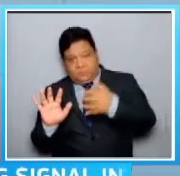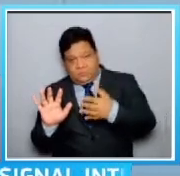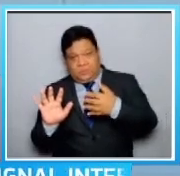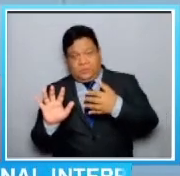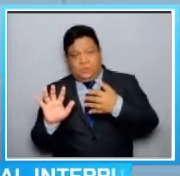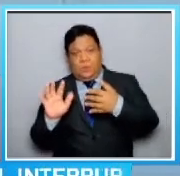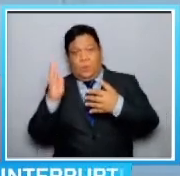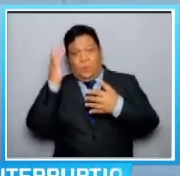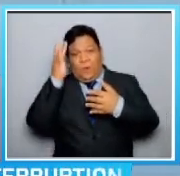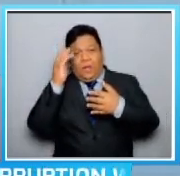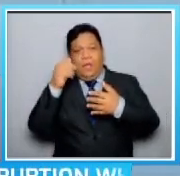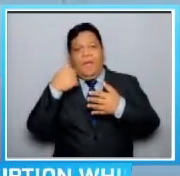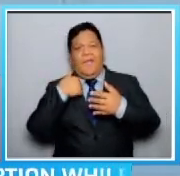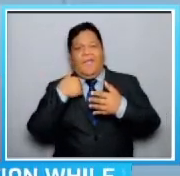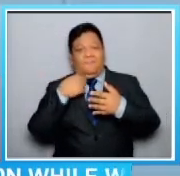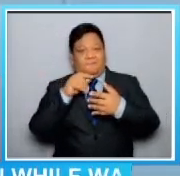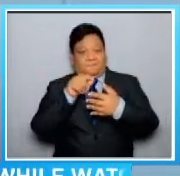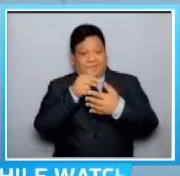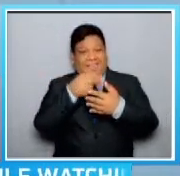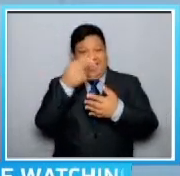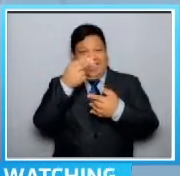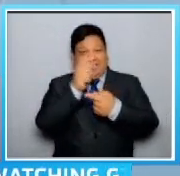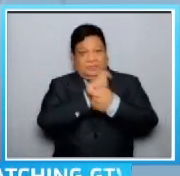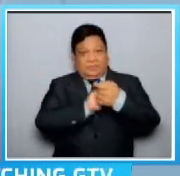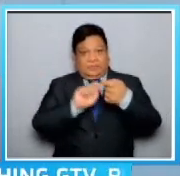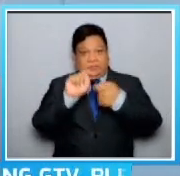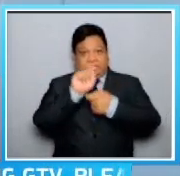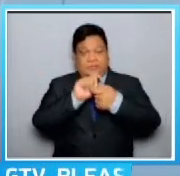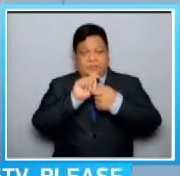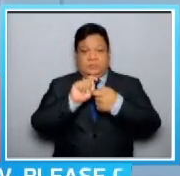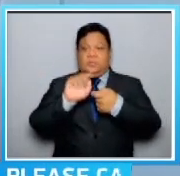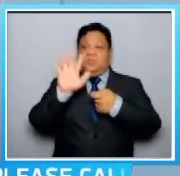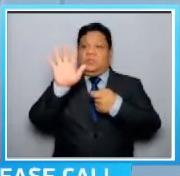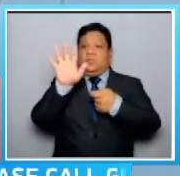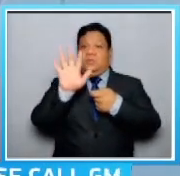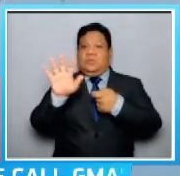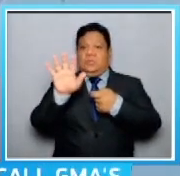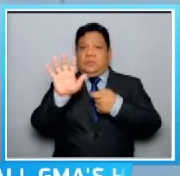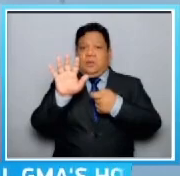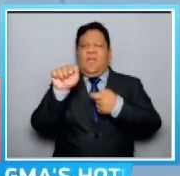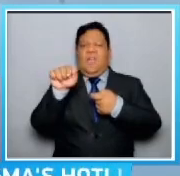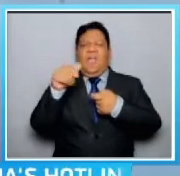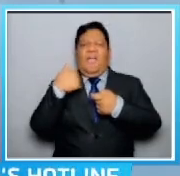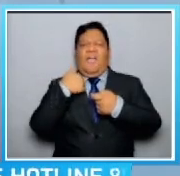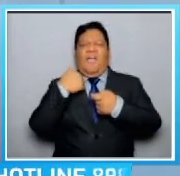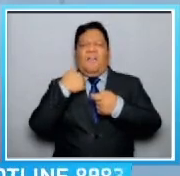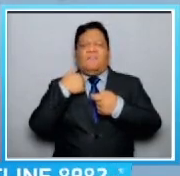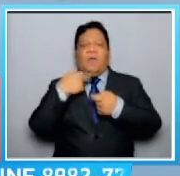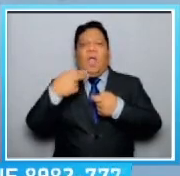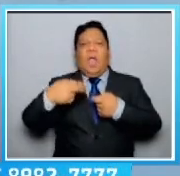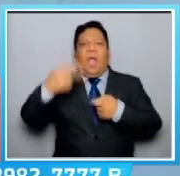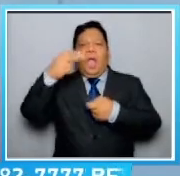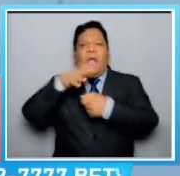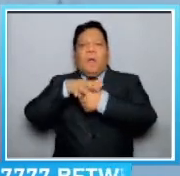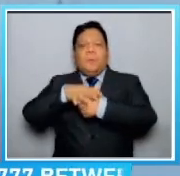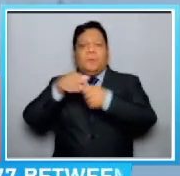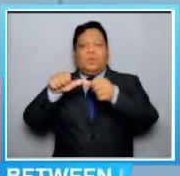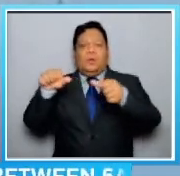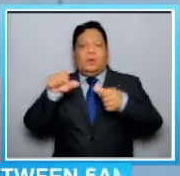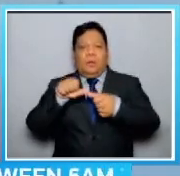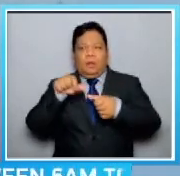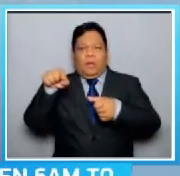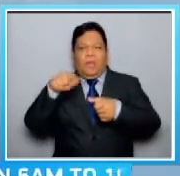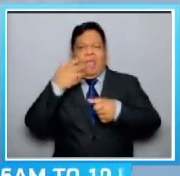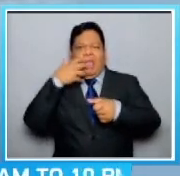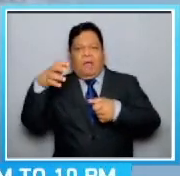area on the east and on the west and east ng bagyo. Ito ngayon yung pumipigil doon sa bagyo para umilos pataas. Then